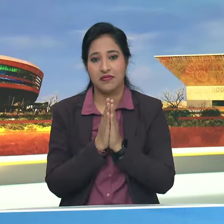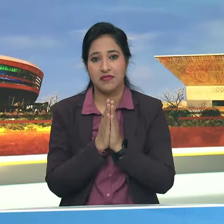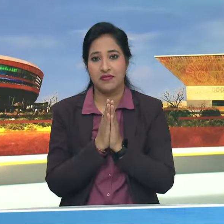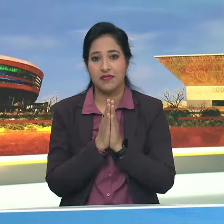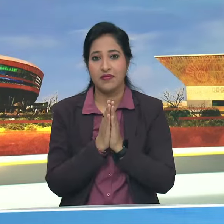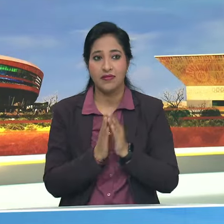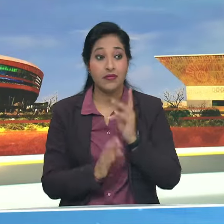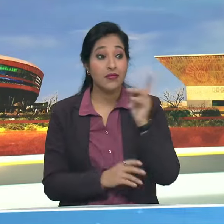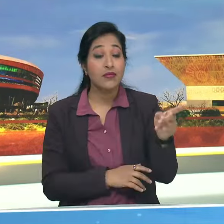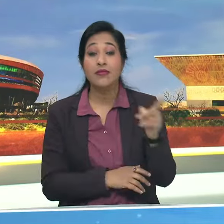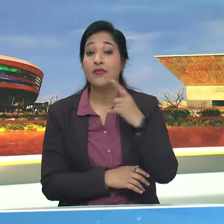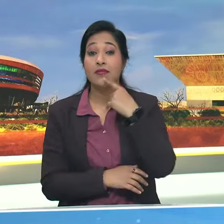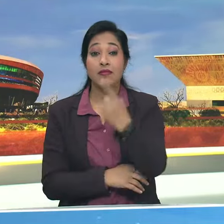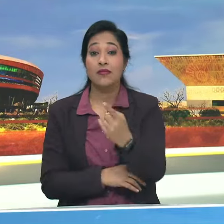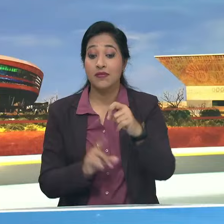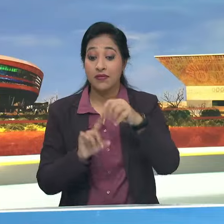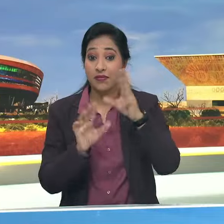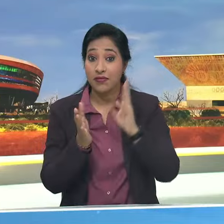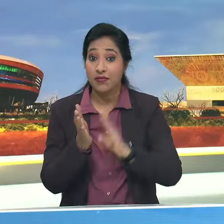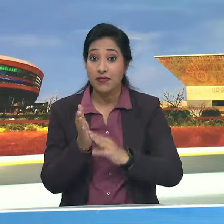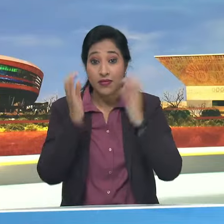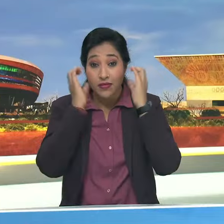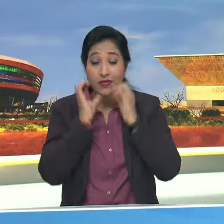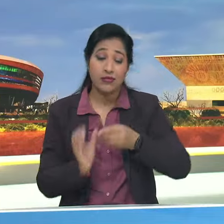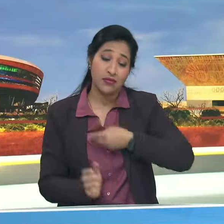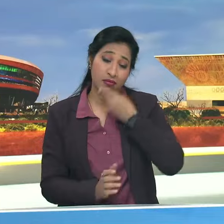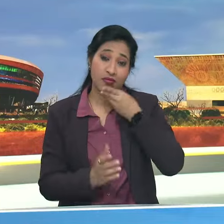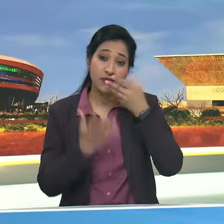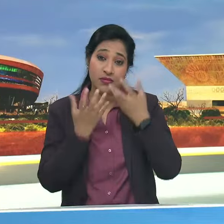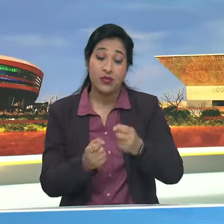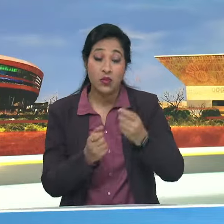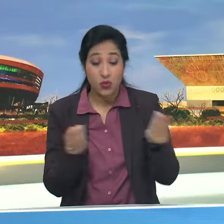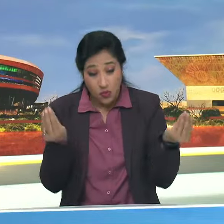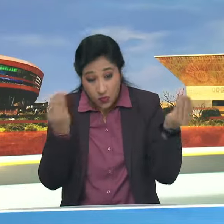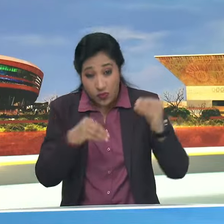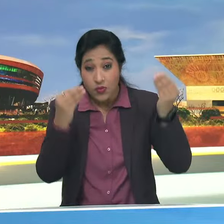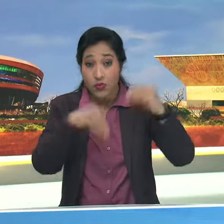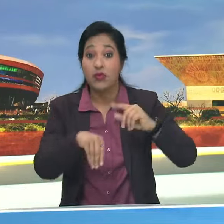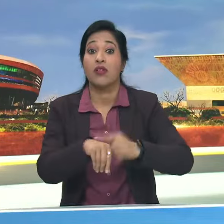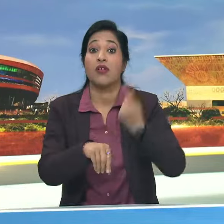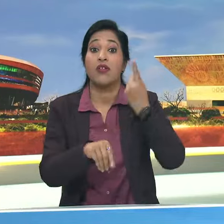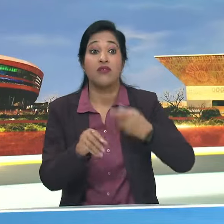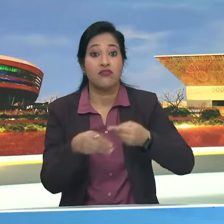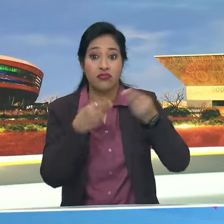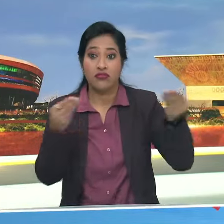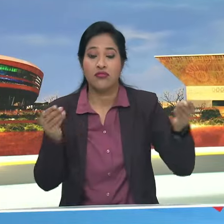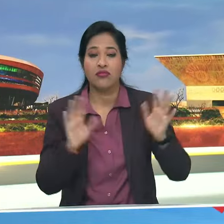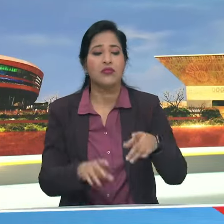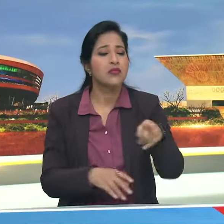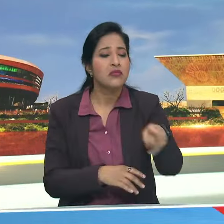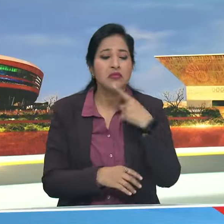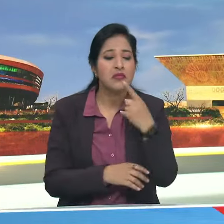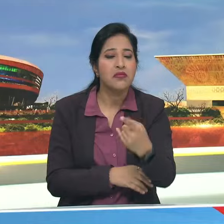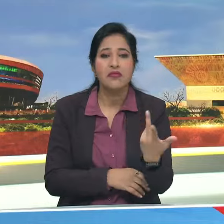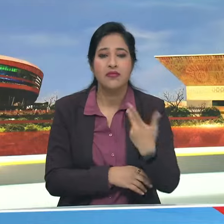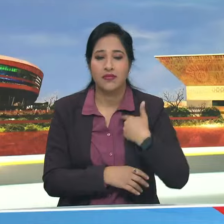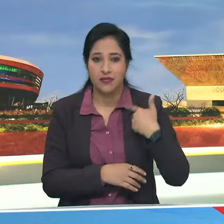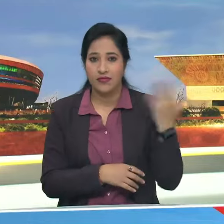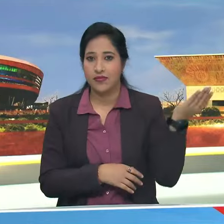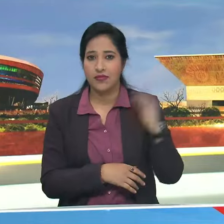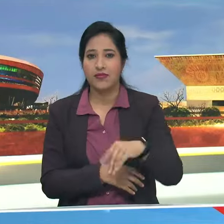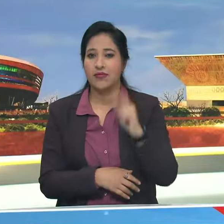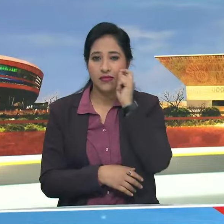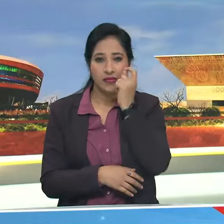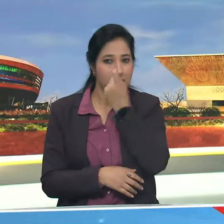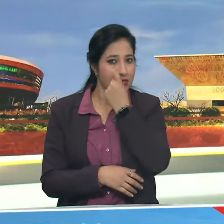ये कह रहे हैं कि प्रधानमंत्री से रिक्वेस्ट कर रहे हैं कि और लोगों को भी ऐसा मौका मिले, आप क्या कहेंगे? सर, आई एम कमिंग फ्रॉम चेन्नई सर, दिस